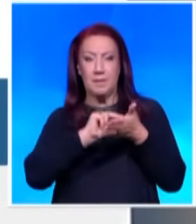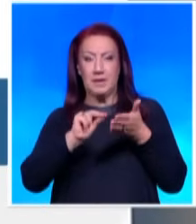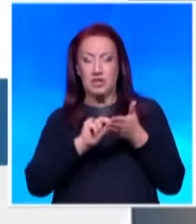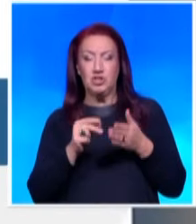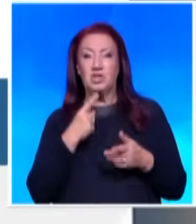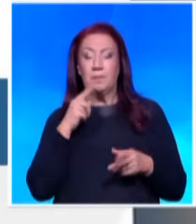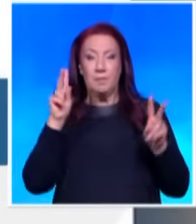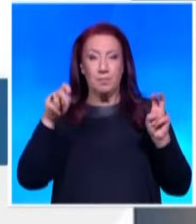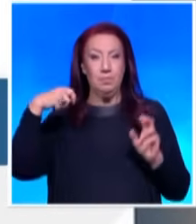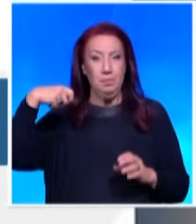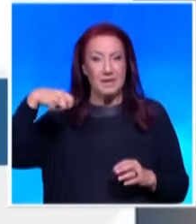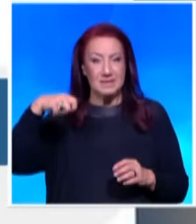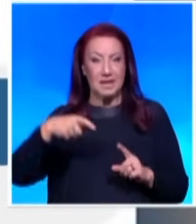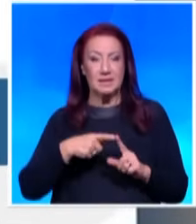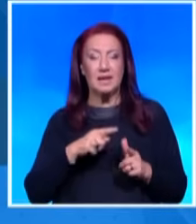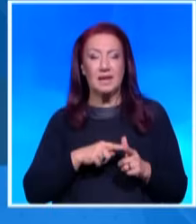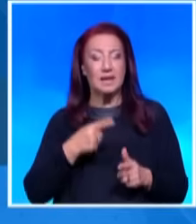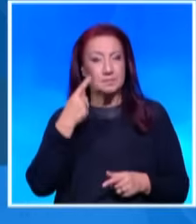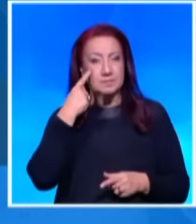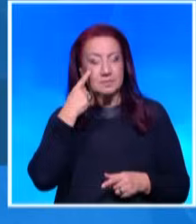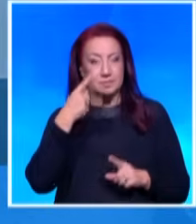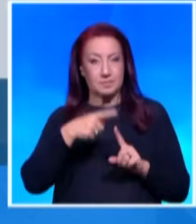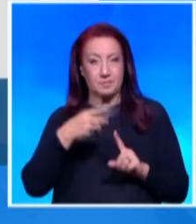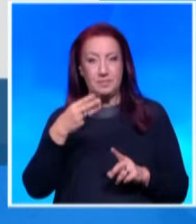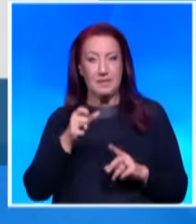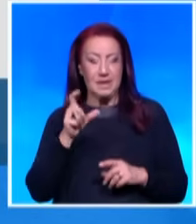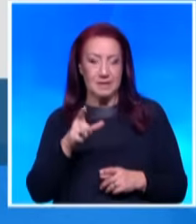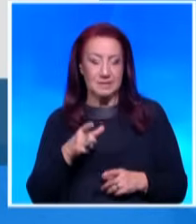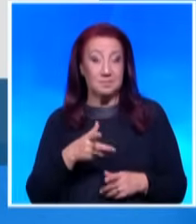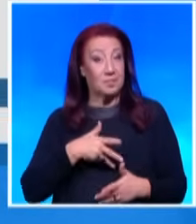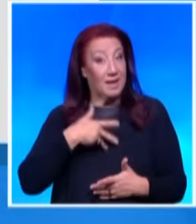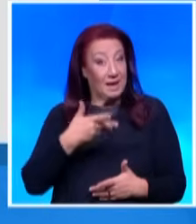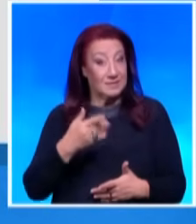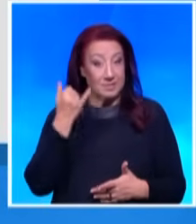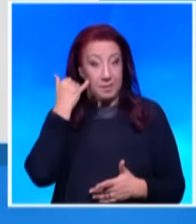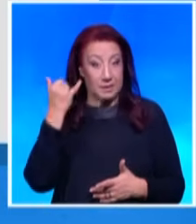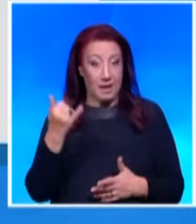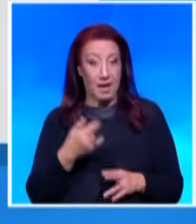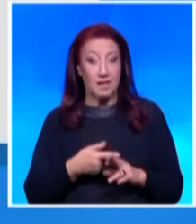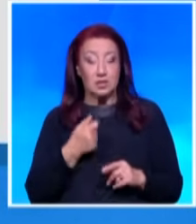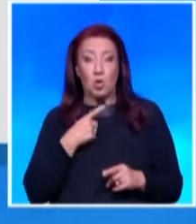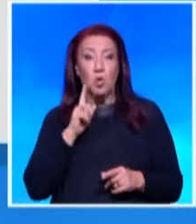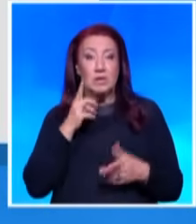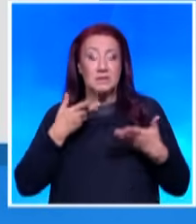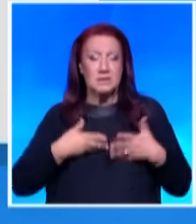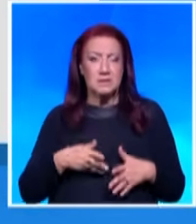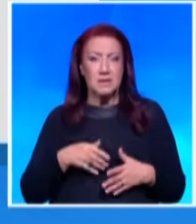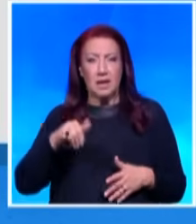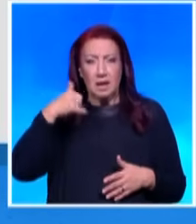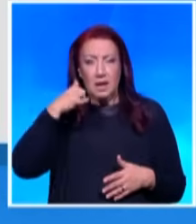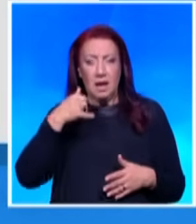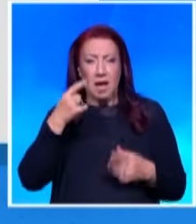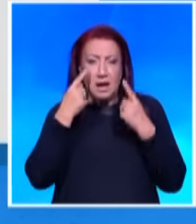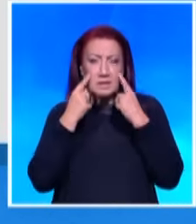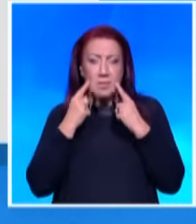президента, или с надпис тест-тест. Харесва ми идеята, обаче синът ми звънна, разплакан и супер изплашен.